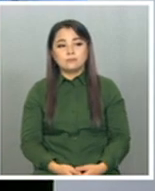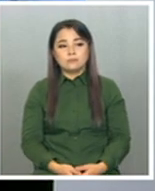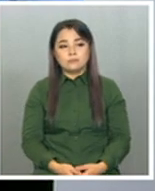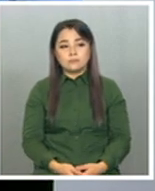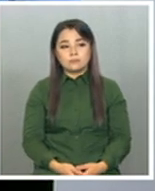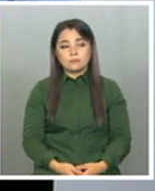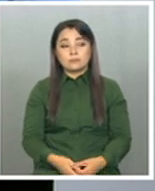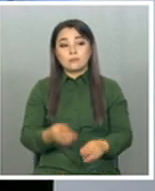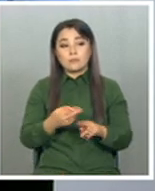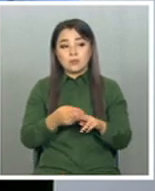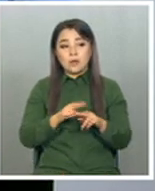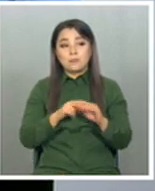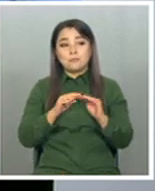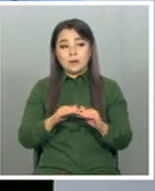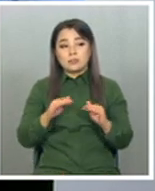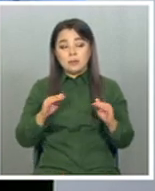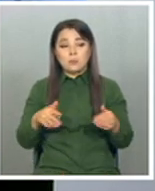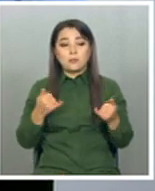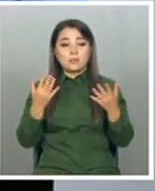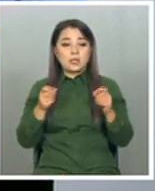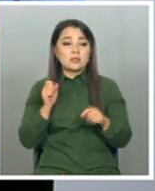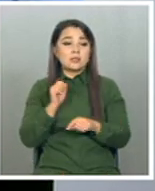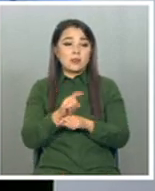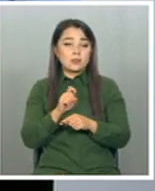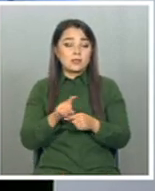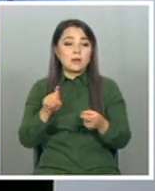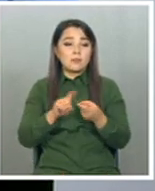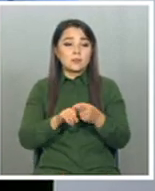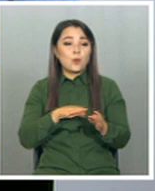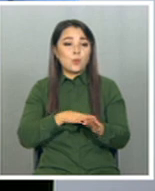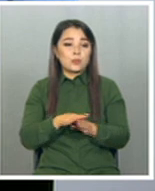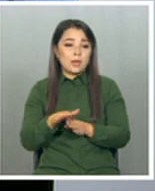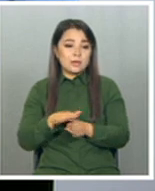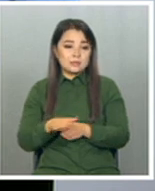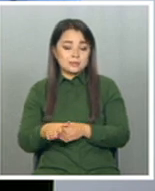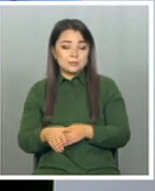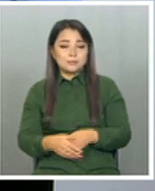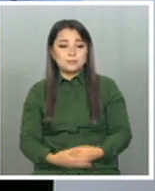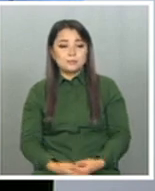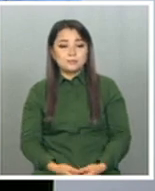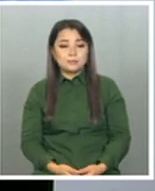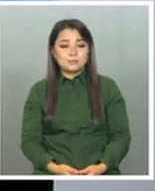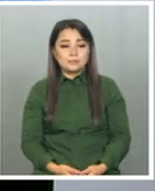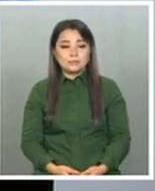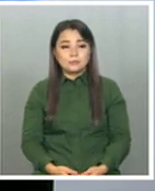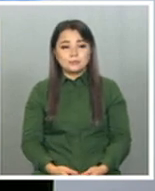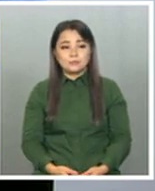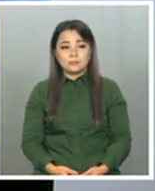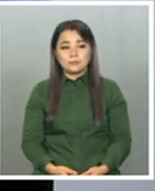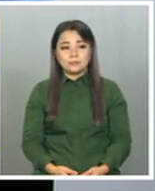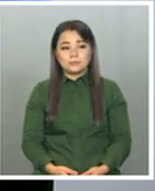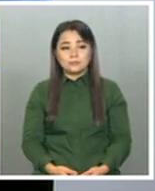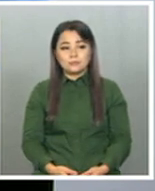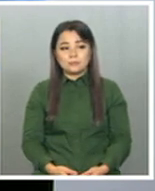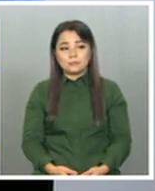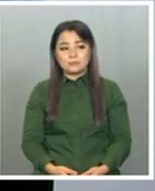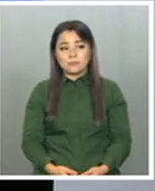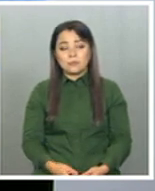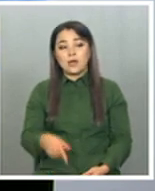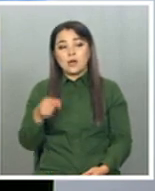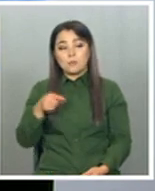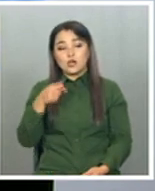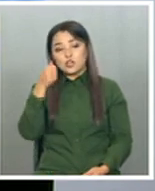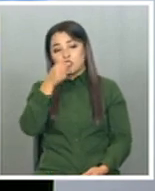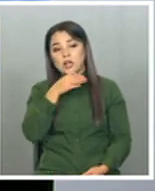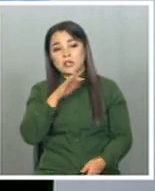Ал енді балар, осы бүгінгі сабаққа байланысты бірнеше тапсырманы орындап көрейік. Сонымен, мыңдаған